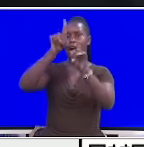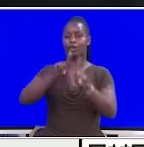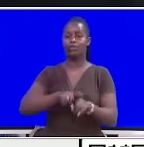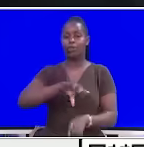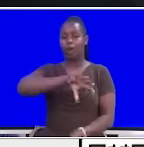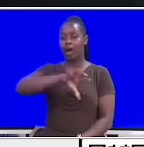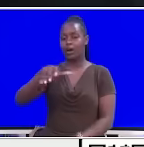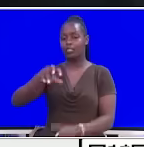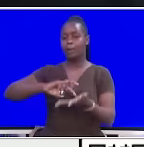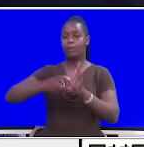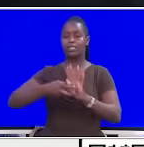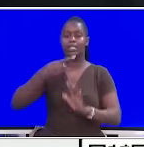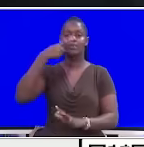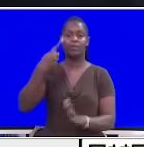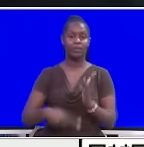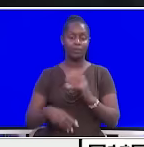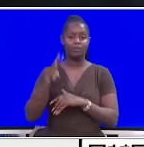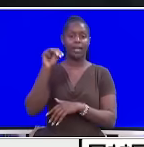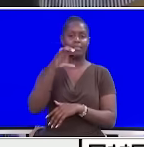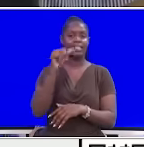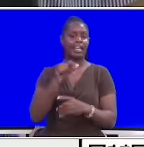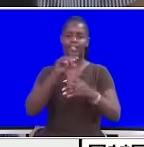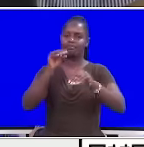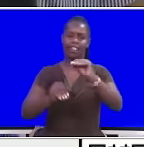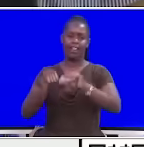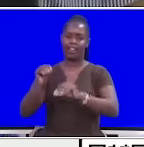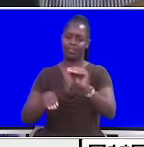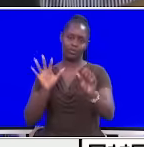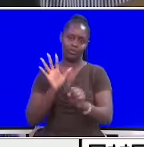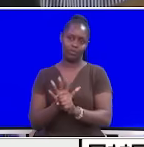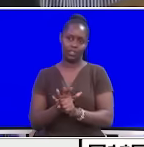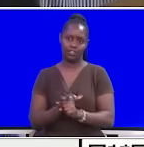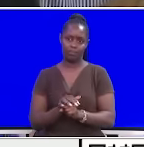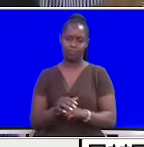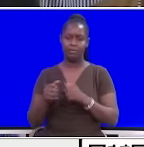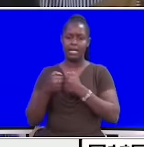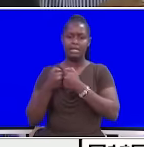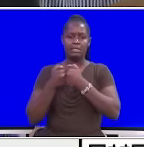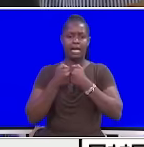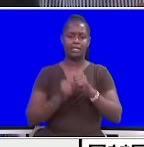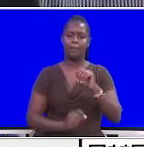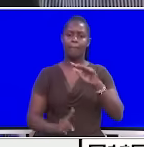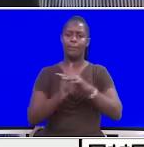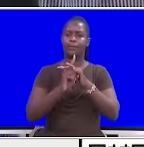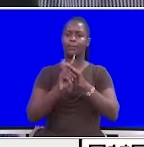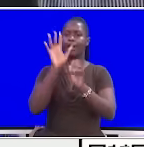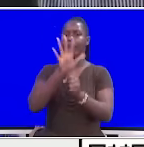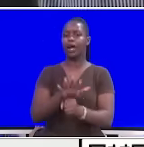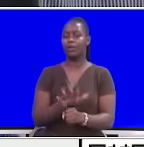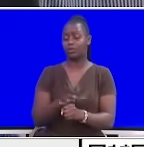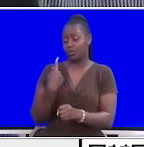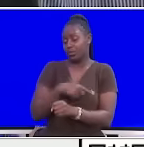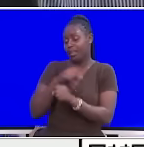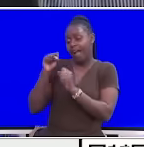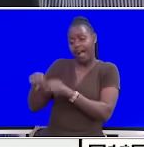kaunti, kwani wakilishi wadi wameifanyia mabadiliko. Kuna challenges ambazo zimetokea kwa hii budget, ama mambo ambayo hatujakubaliana